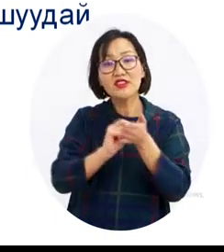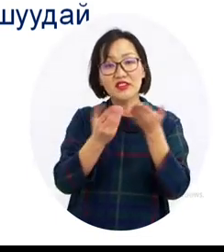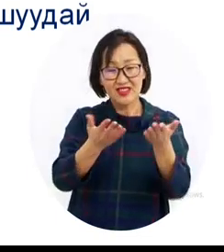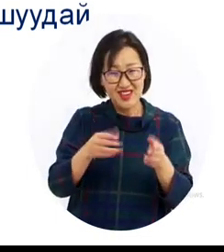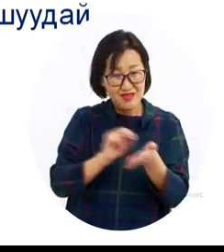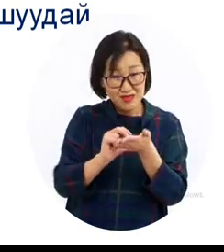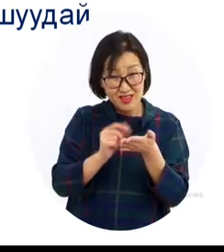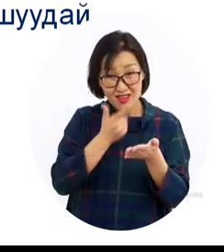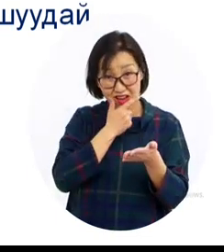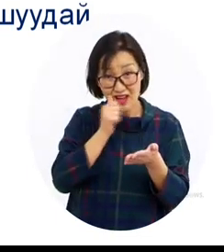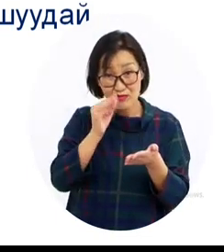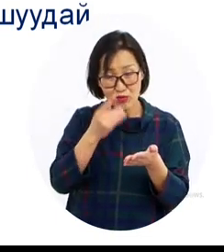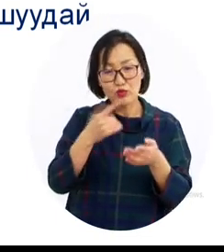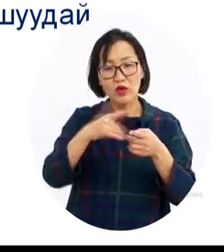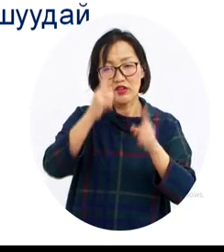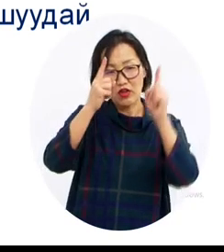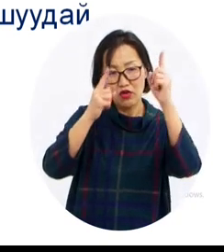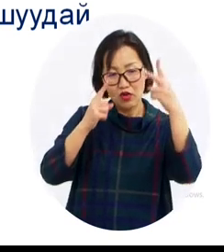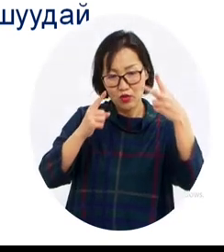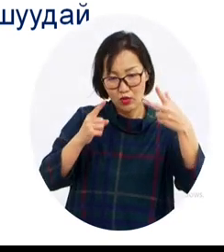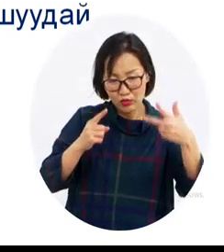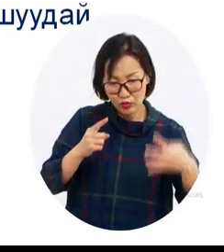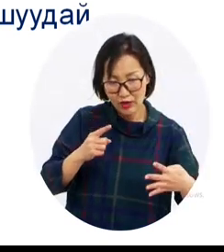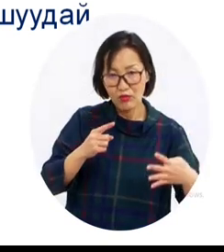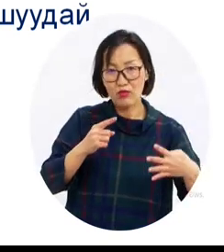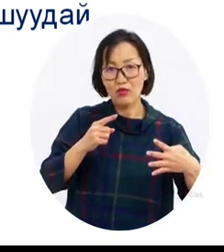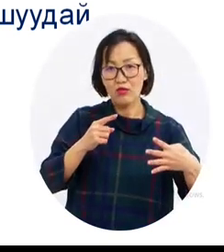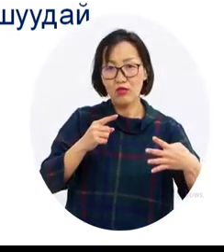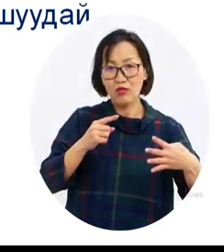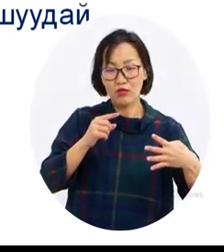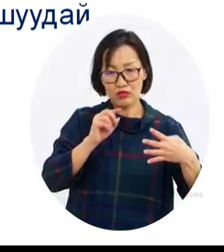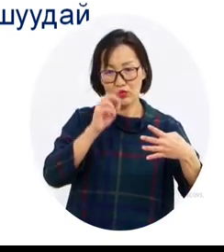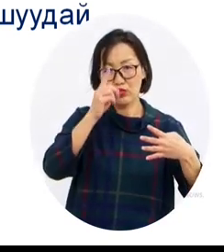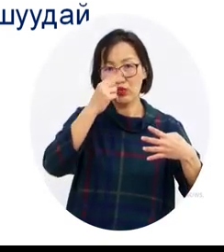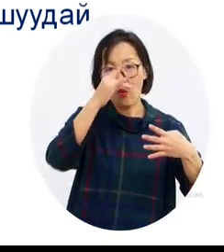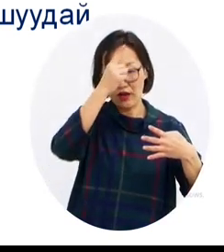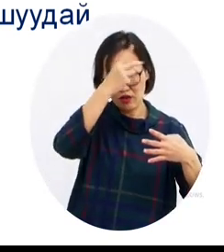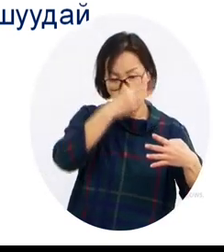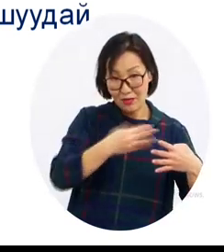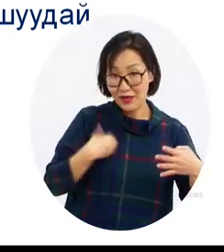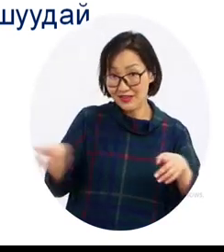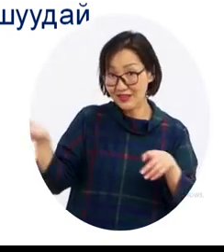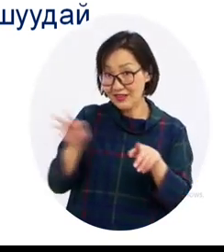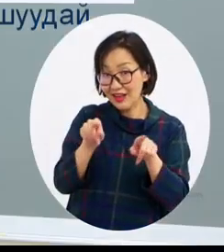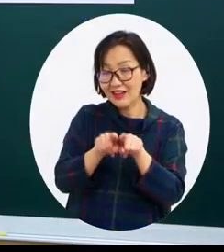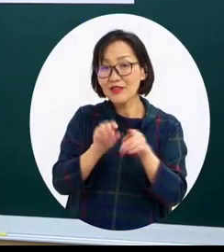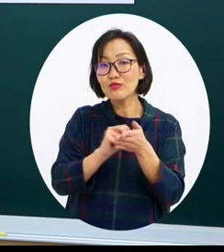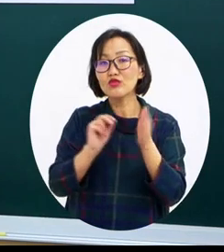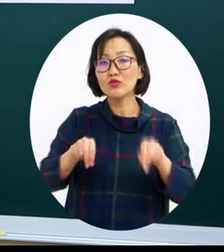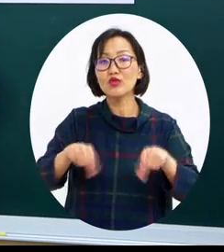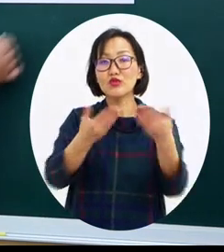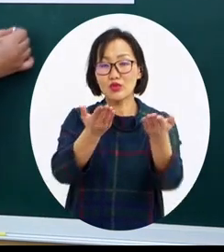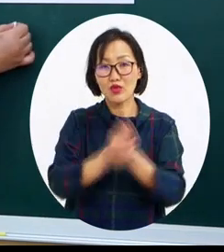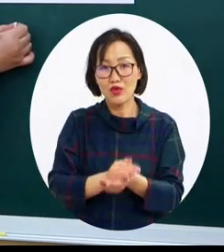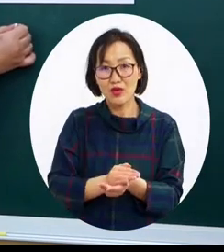хэрвээ амжихгүй бол дугаарлаад бичсэн ч болно бас тийм ээ. Тэгэл 1 2 3 4